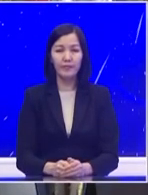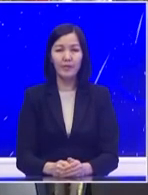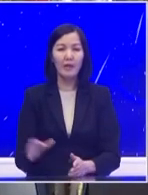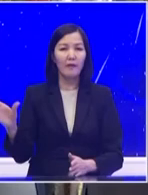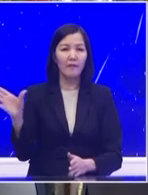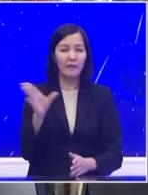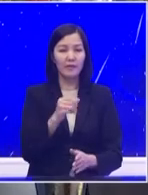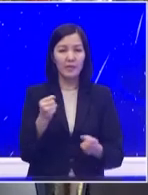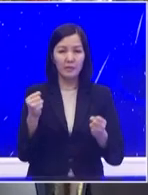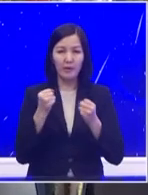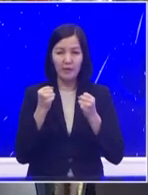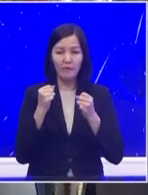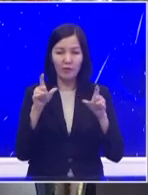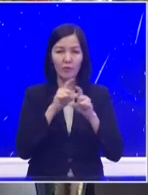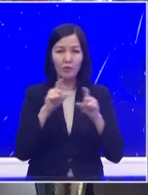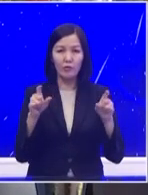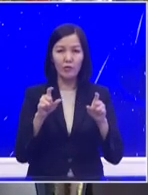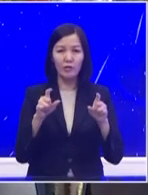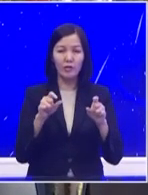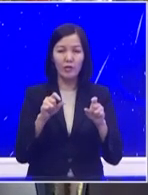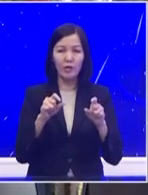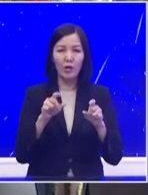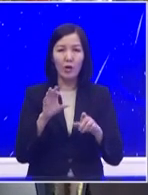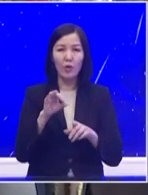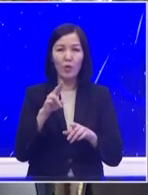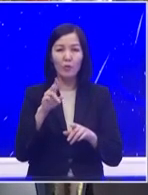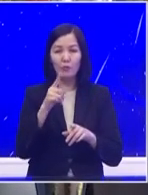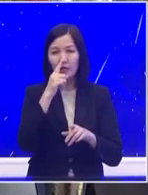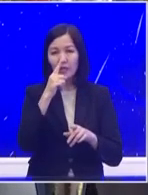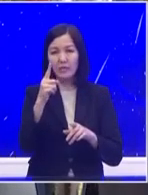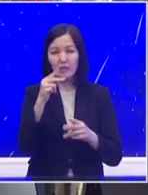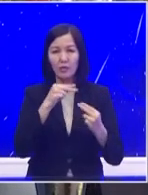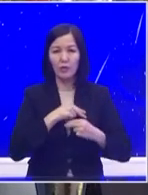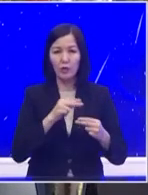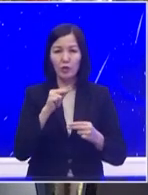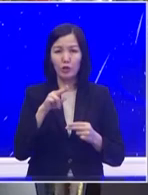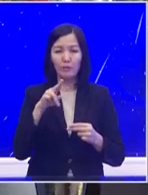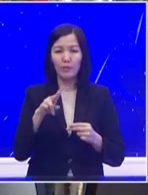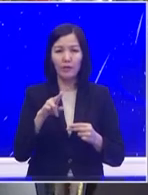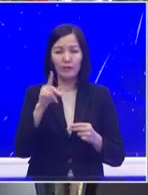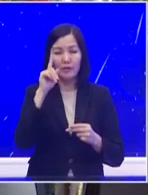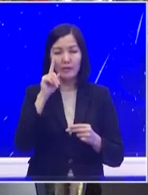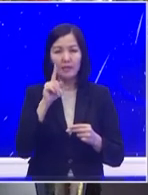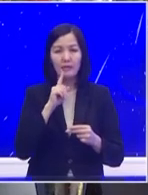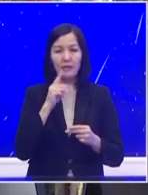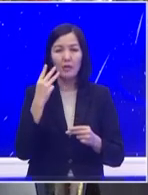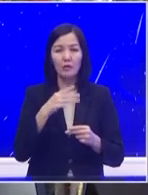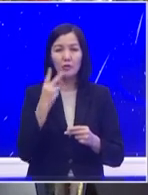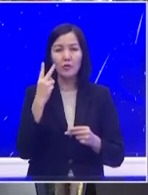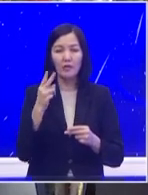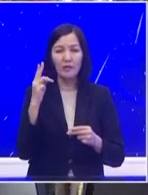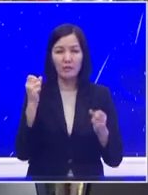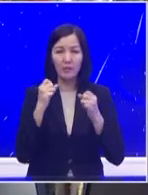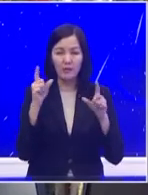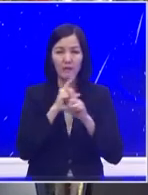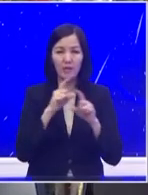Всех работников спортивных учреждений отправили в отпуск и на дистанционную работу в связи с режимом ЧП в стране. Всего в области есть 42 спортивные школы.